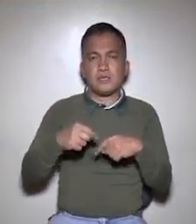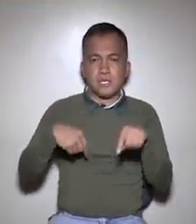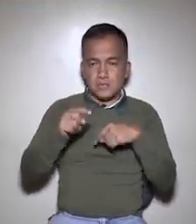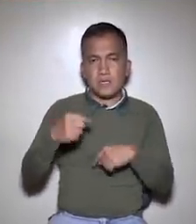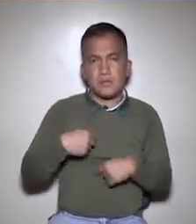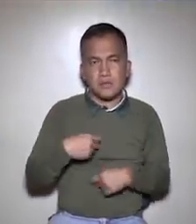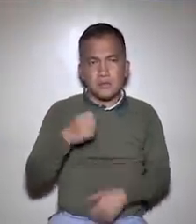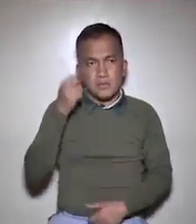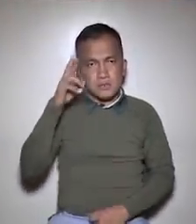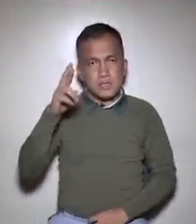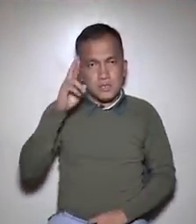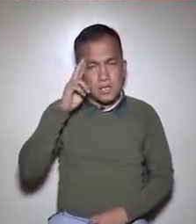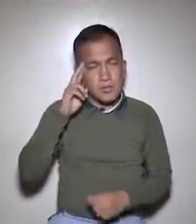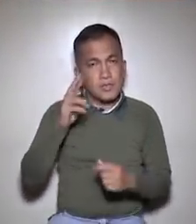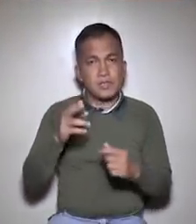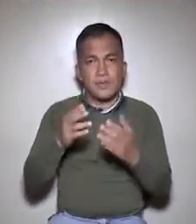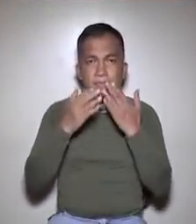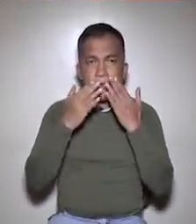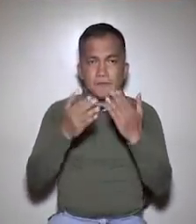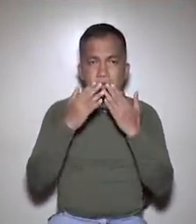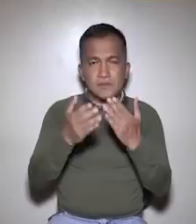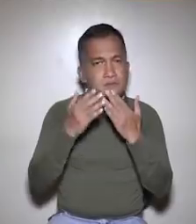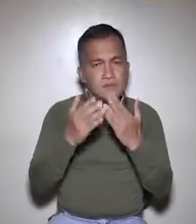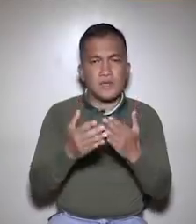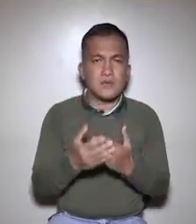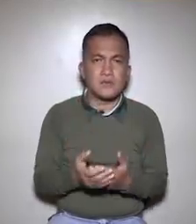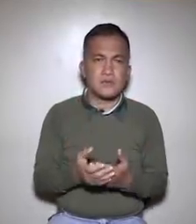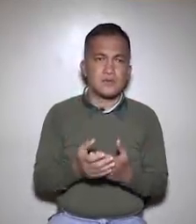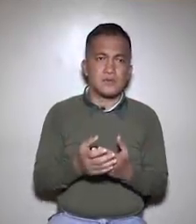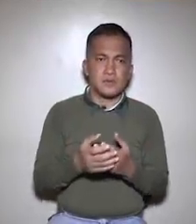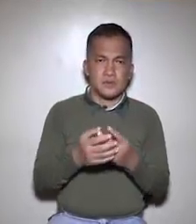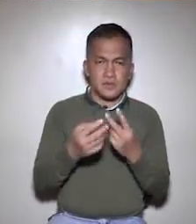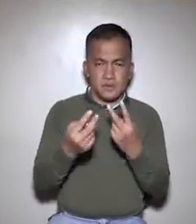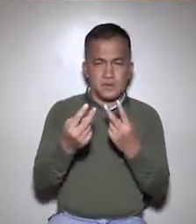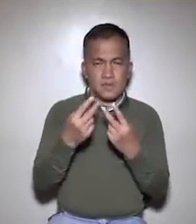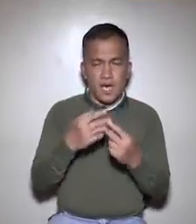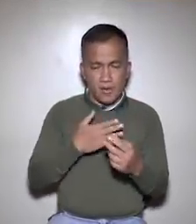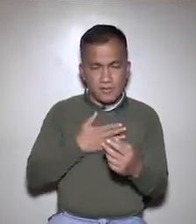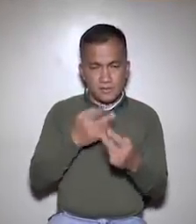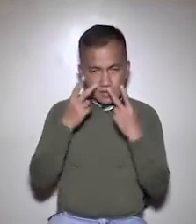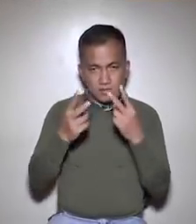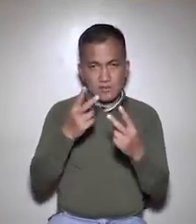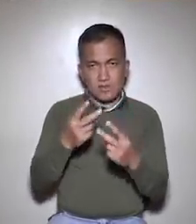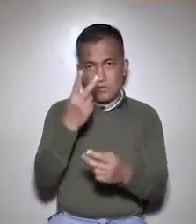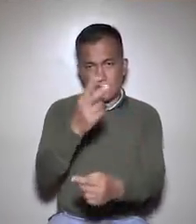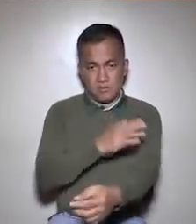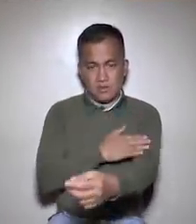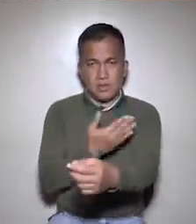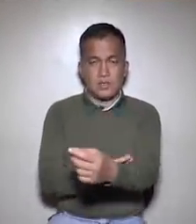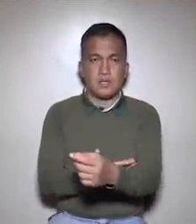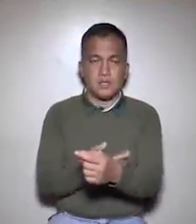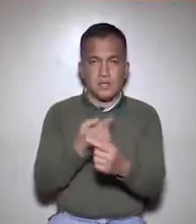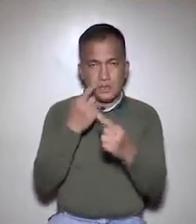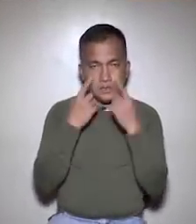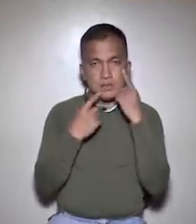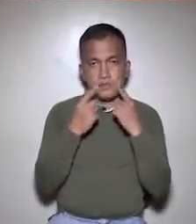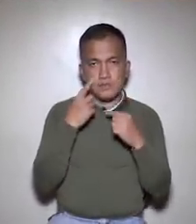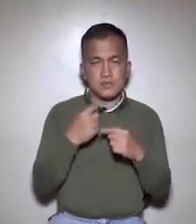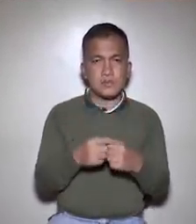tinatadyakang niya po ako. Sir Raffy Tulfo, maraming maraming salamat po. Nakita ko na rin dalawa kong anak.